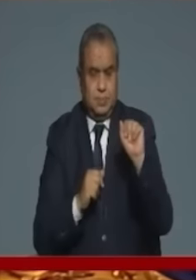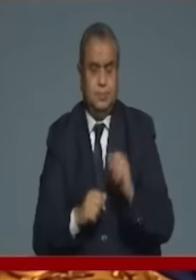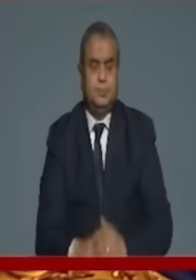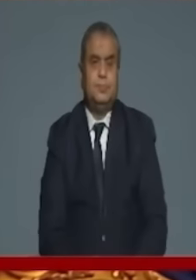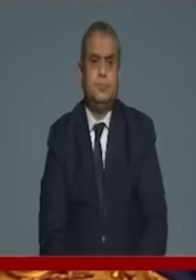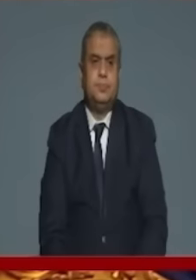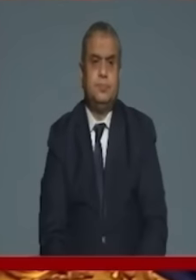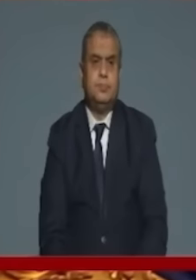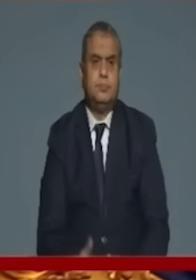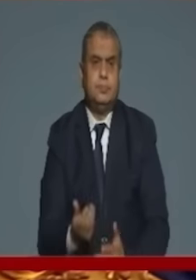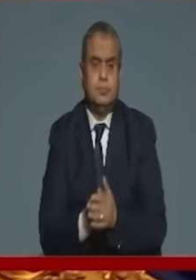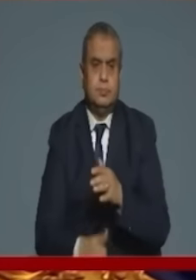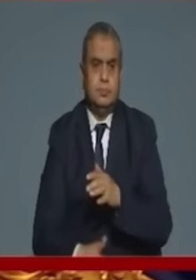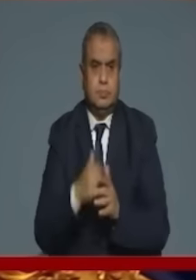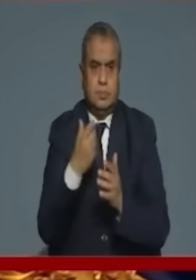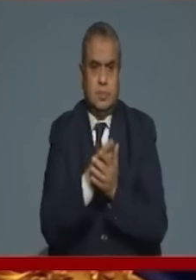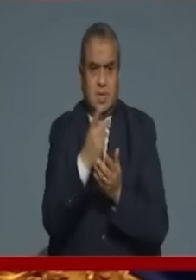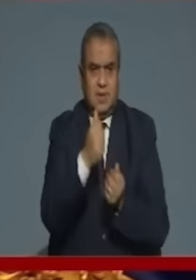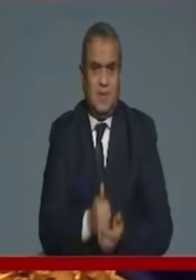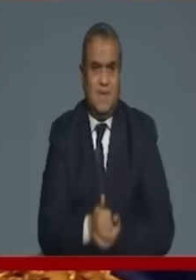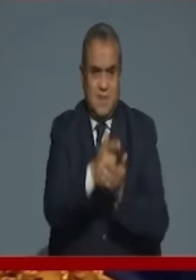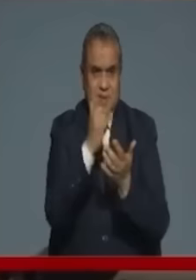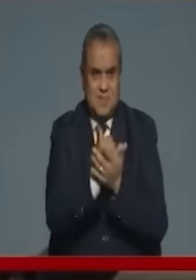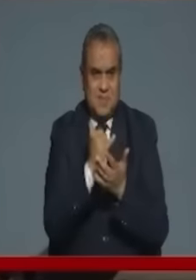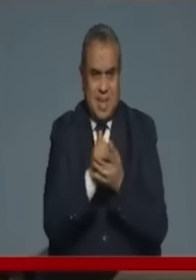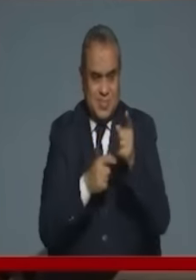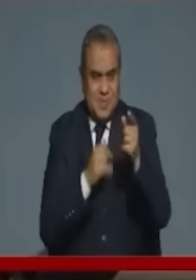انت جات لك بقى الفلوس مش كده؟